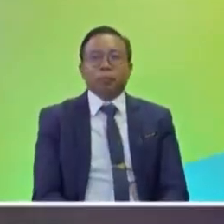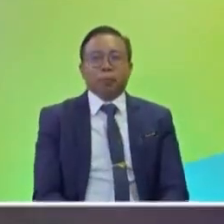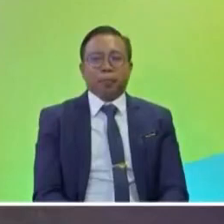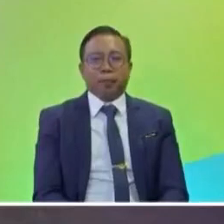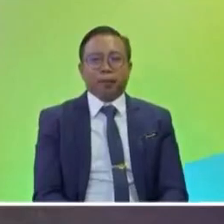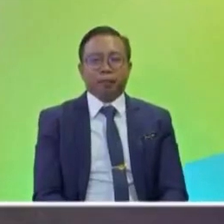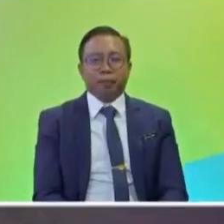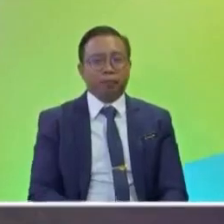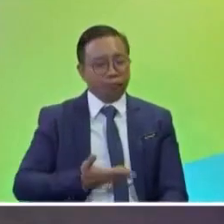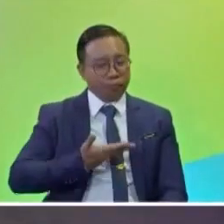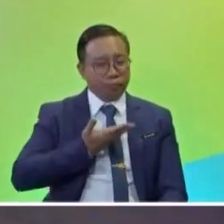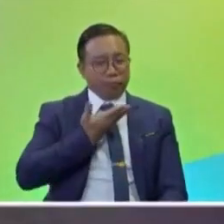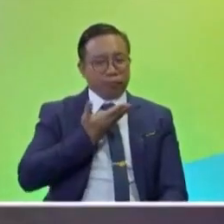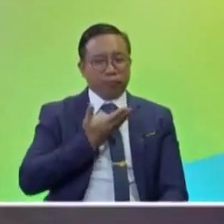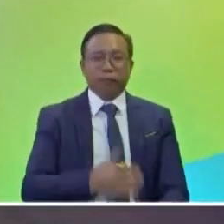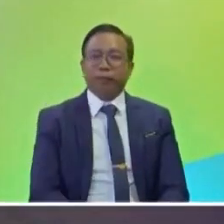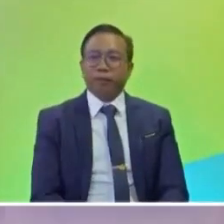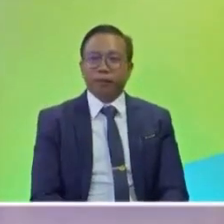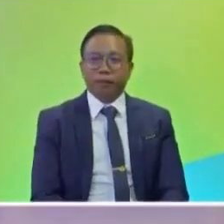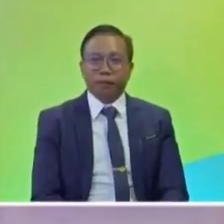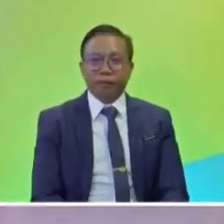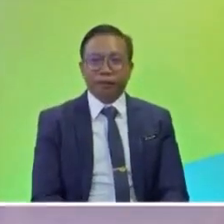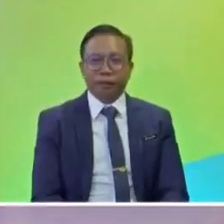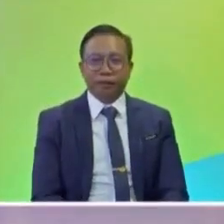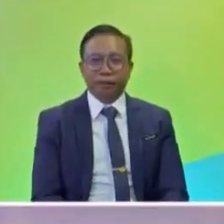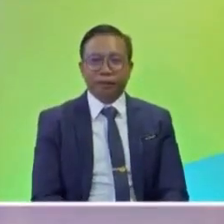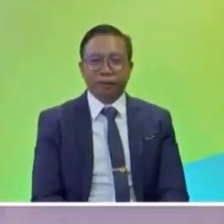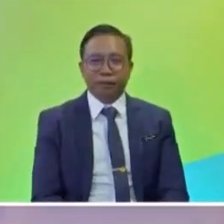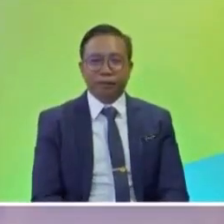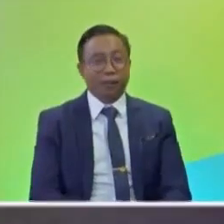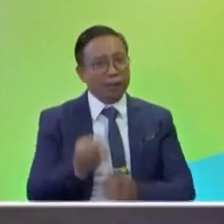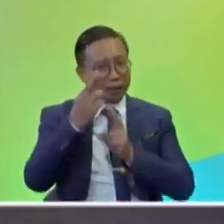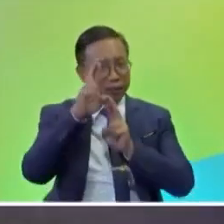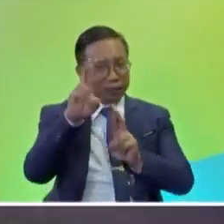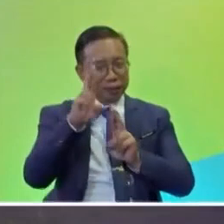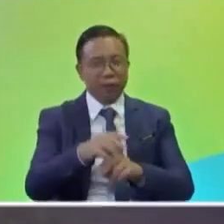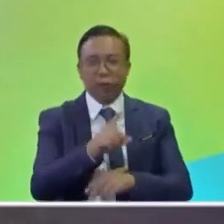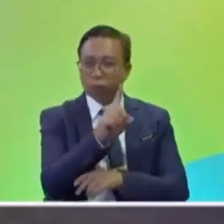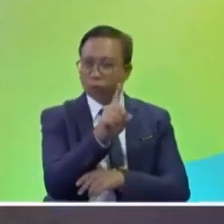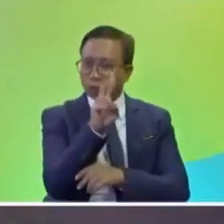Okey, ready?